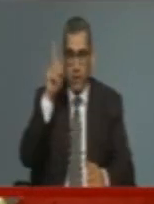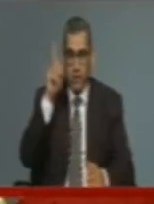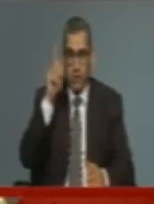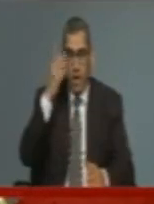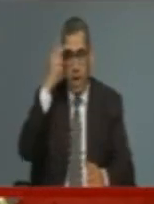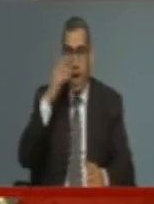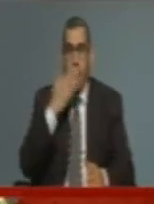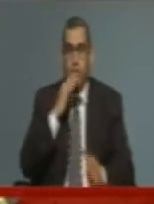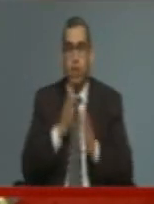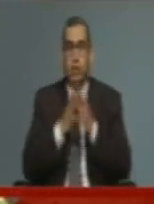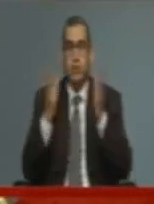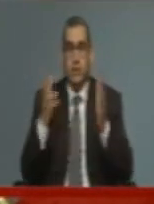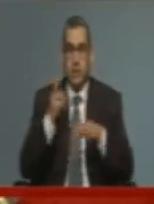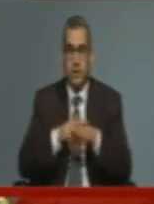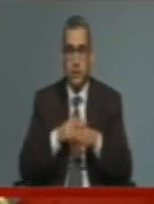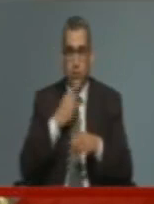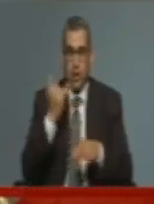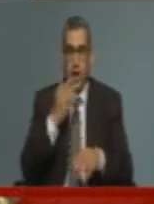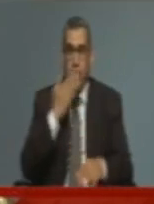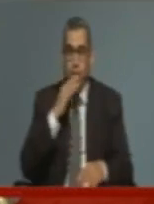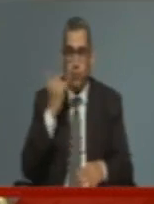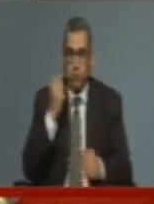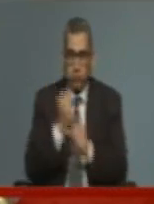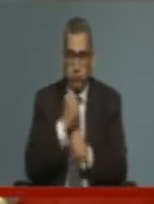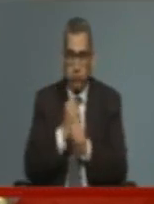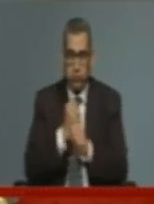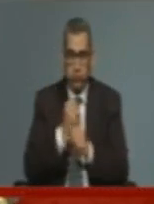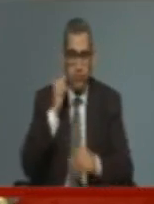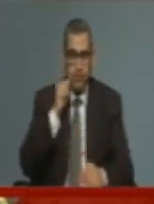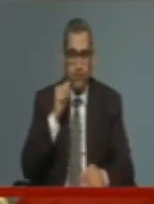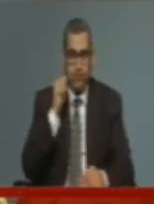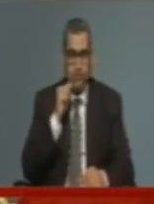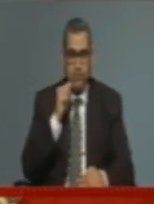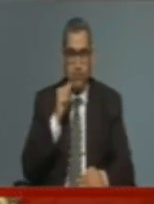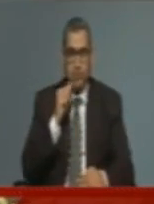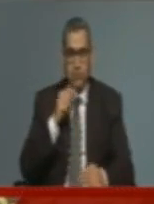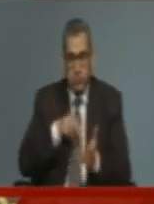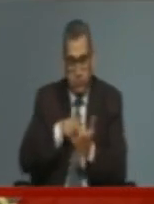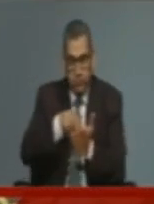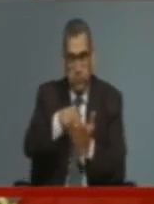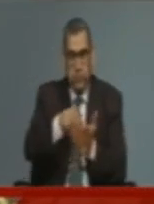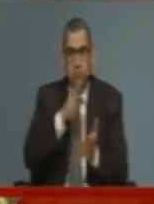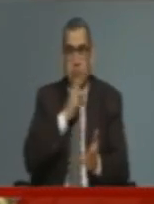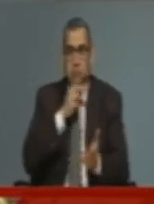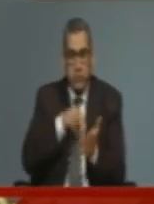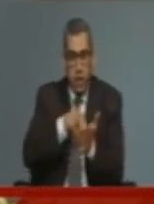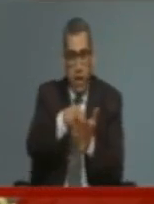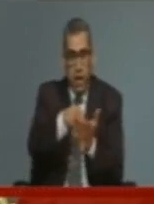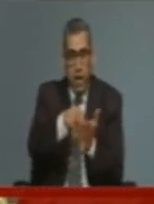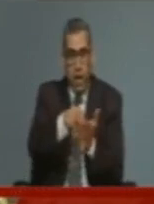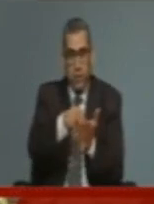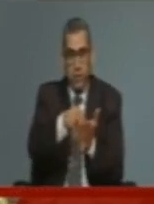كلام، الحمد مسار، يعني طريق نمشي فيه. الطريق ده ان احنا